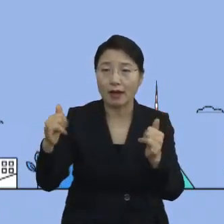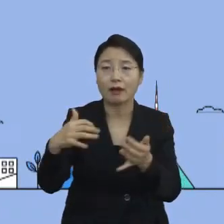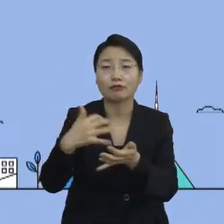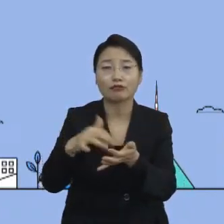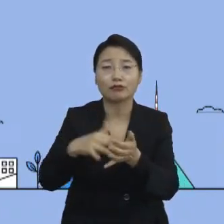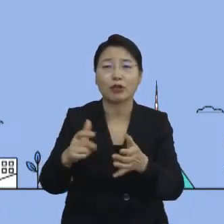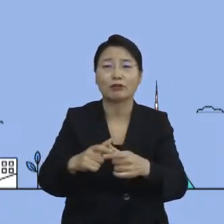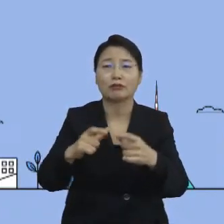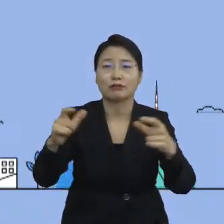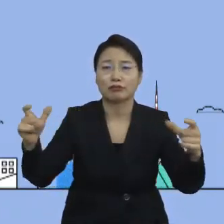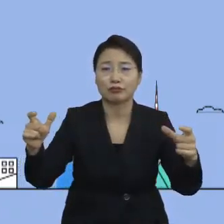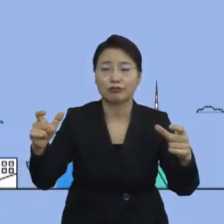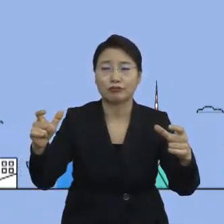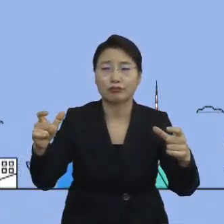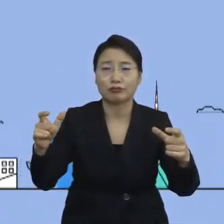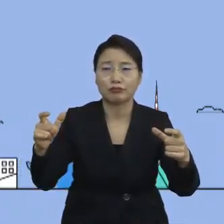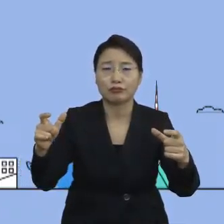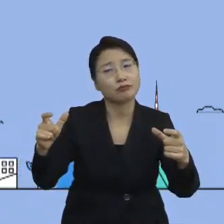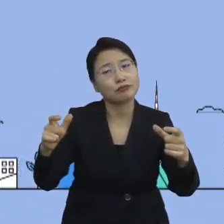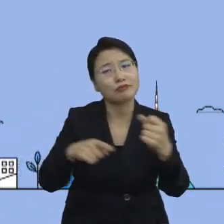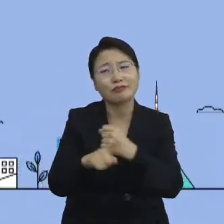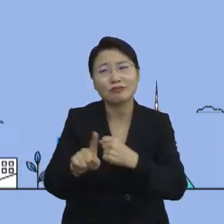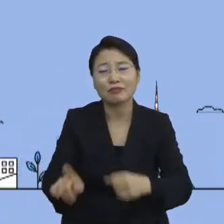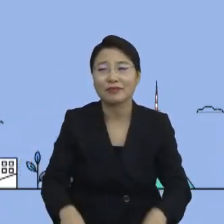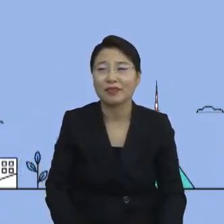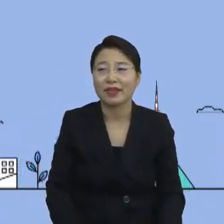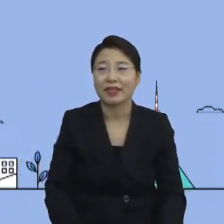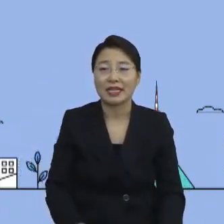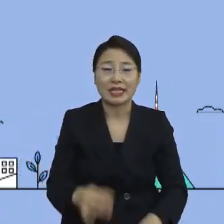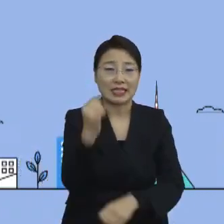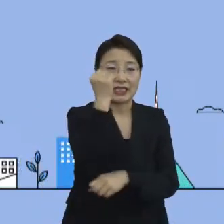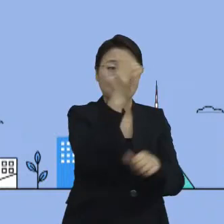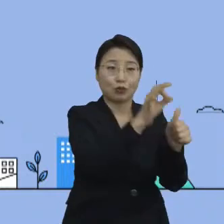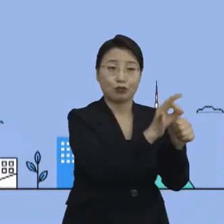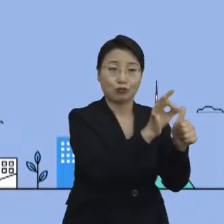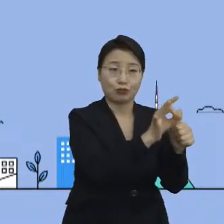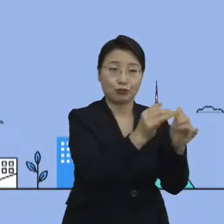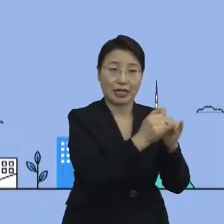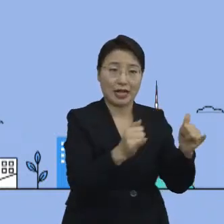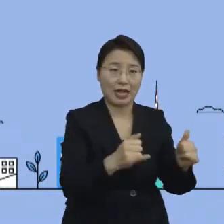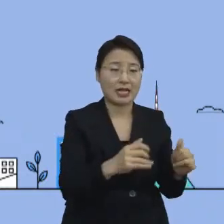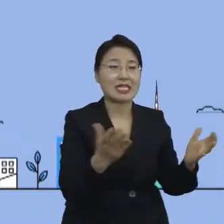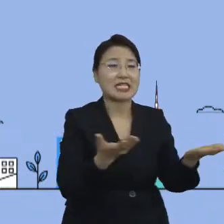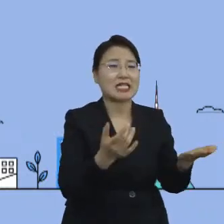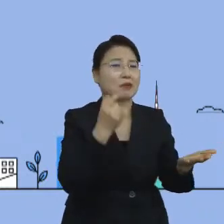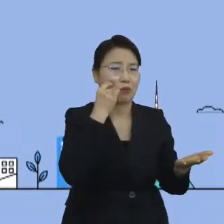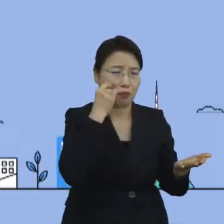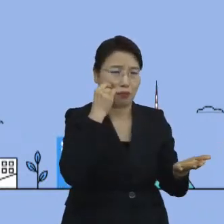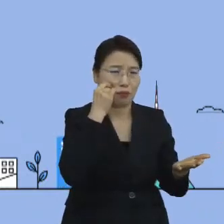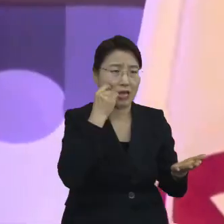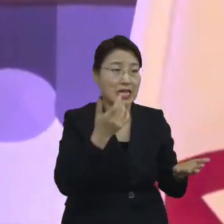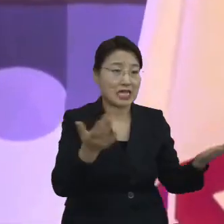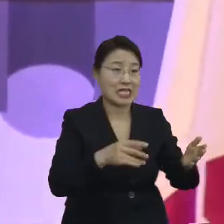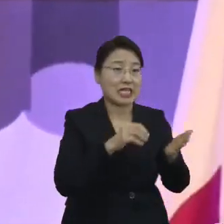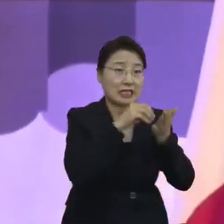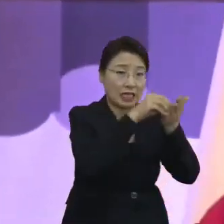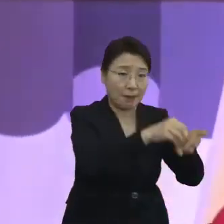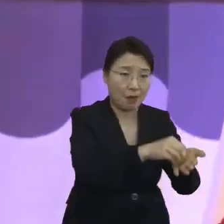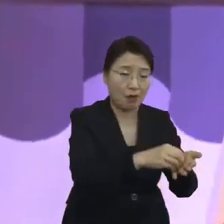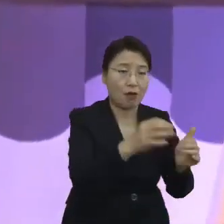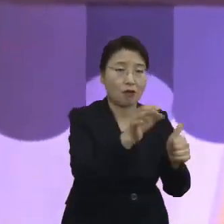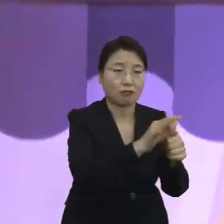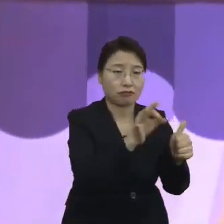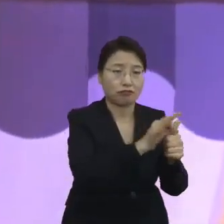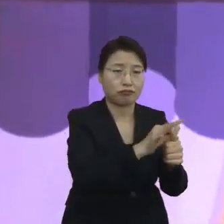무슨 얼마나 의미 있느냐 하면요, 기초수급자로 선정이 되면 일을 안 해요. 못 해요. 기회가 있어도. 왜냐하면